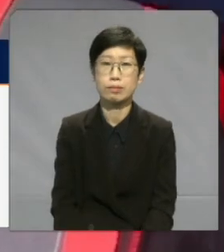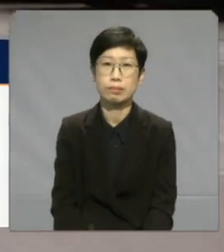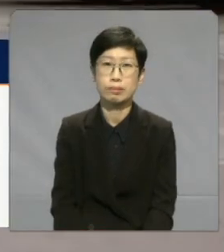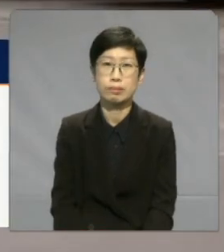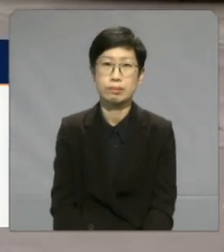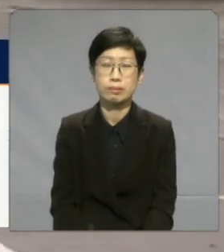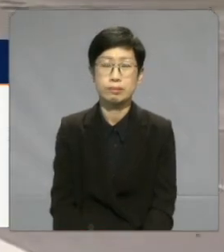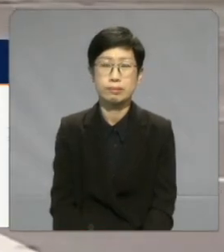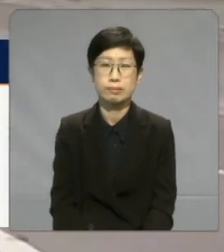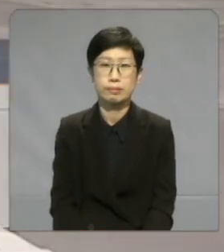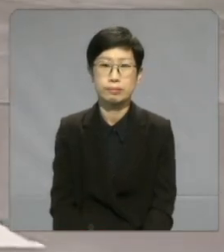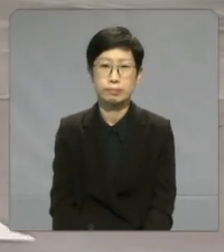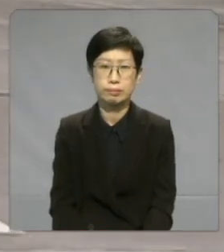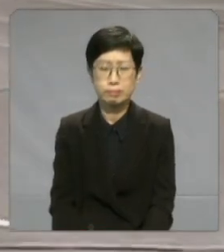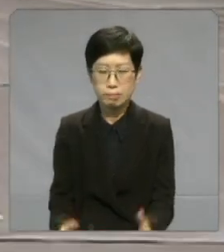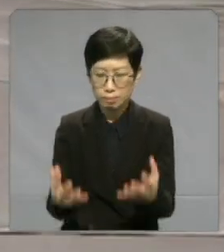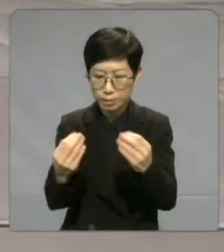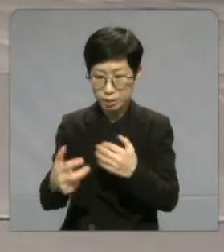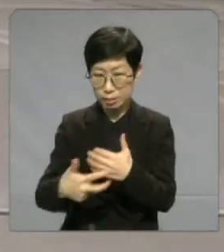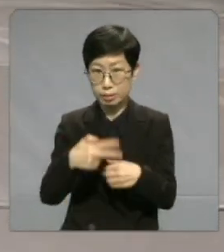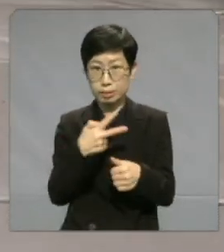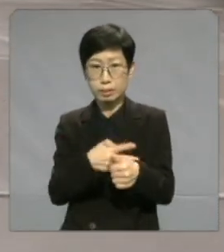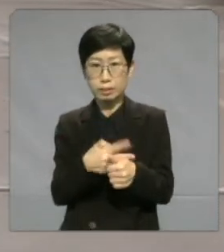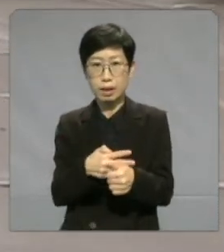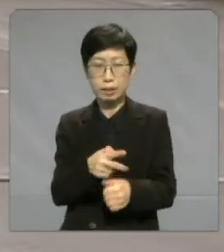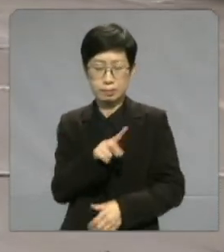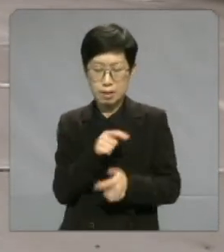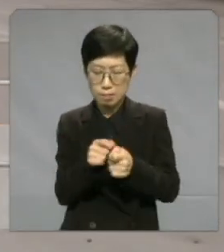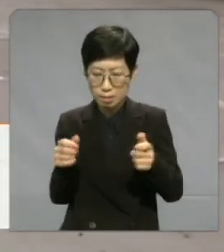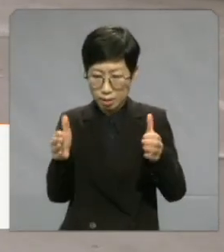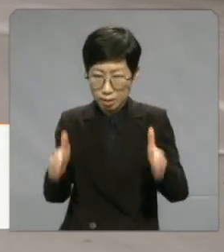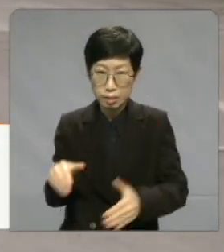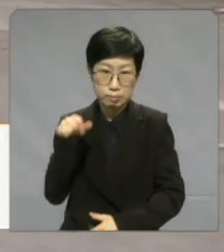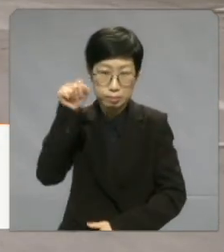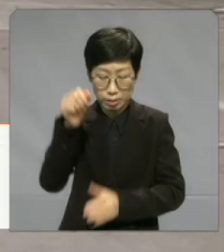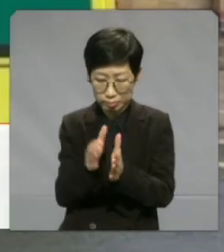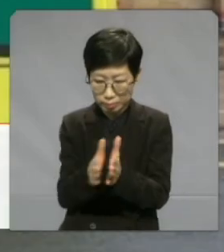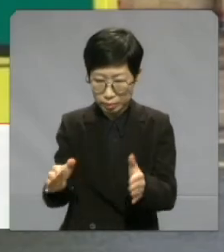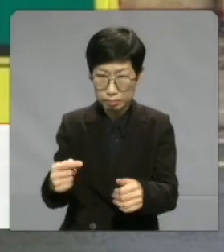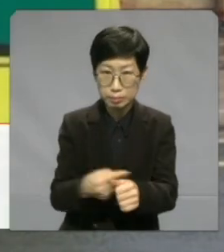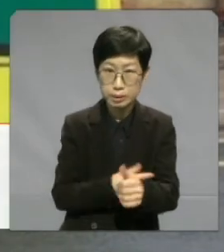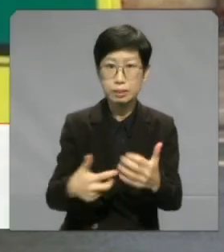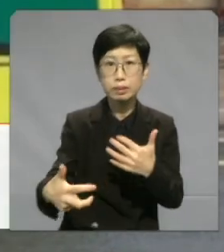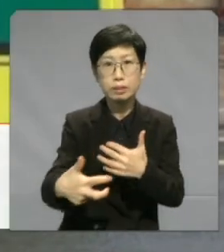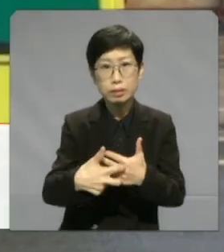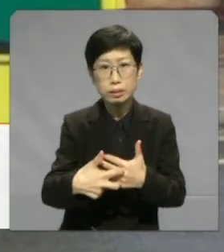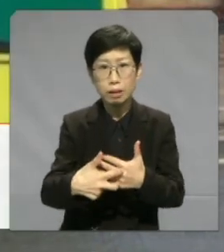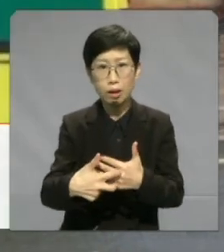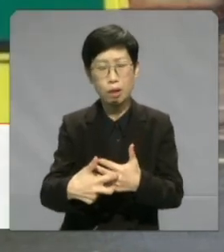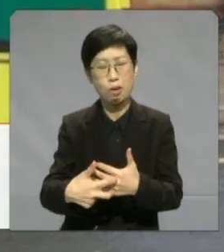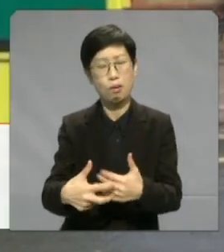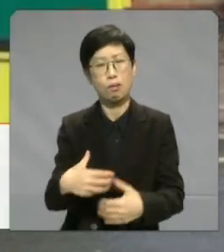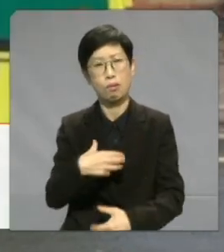patients. 수천 명의 의사가 최장 기간 파업에 돌입하면서 의료 공백도